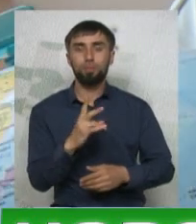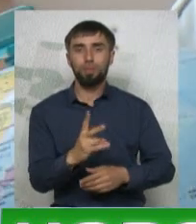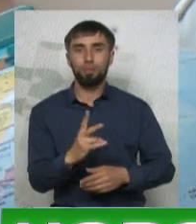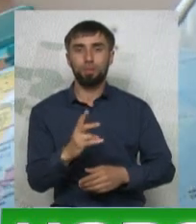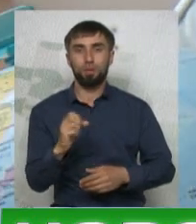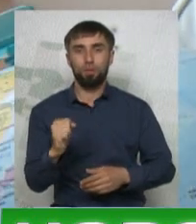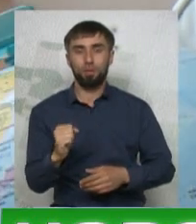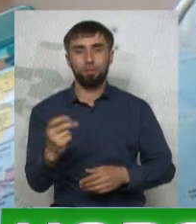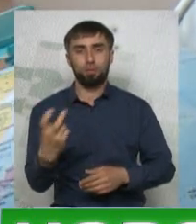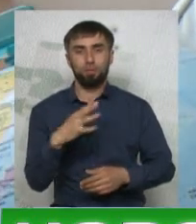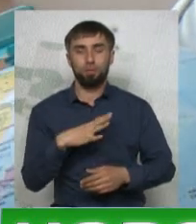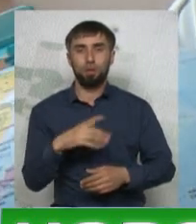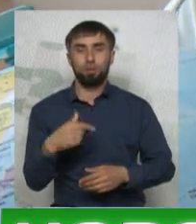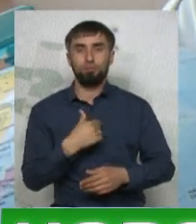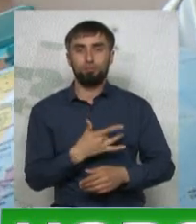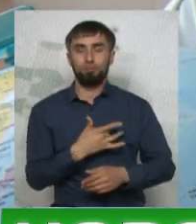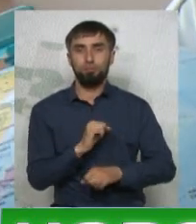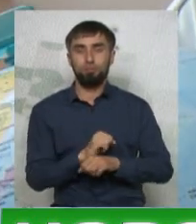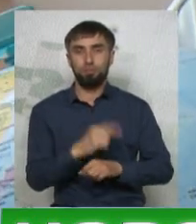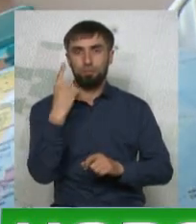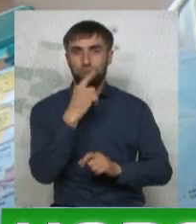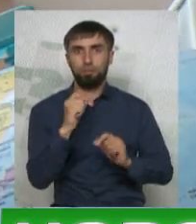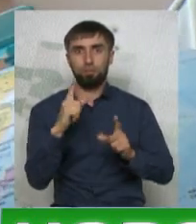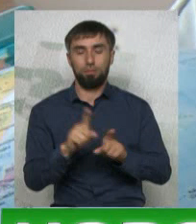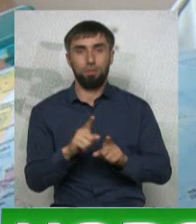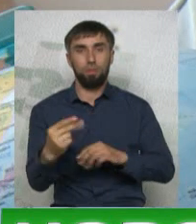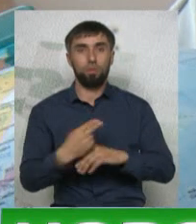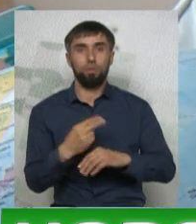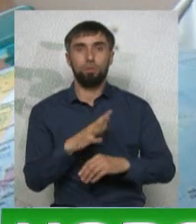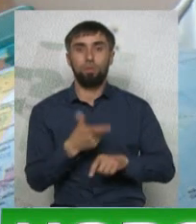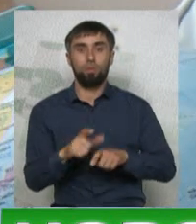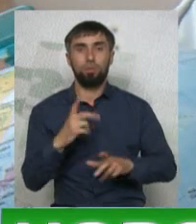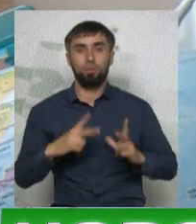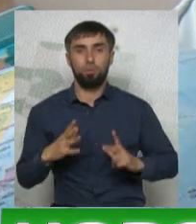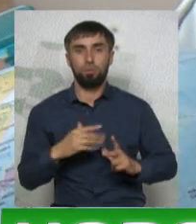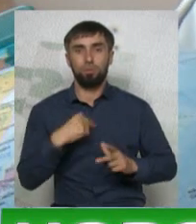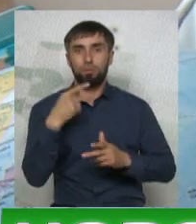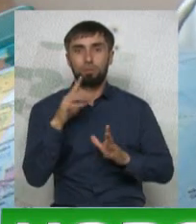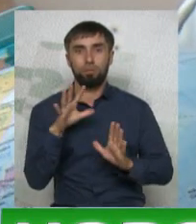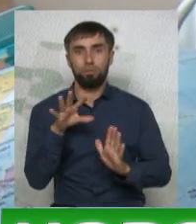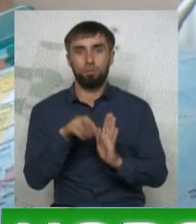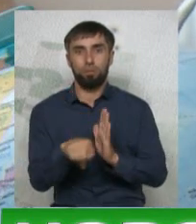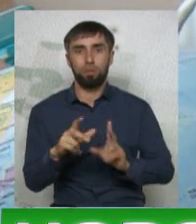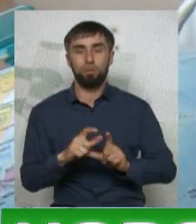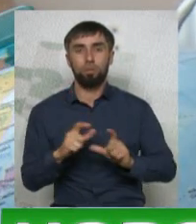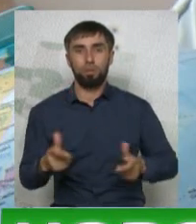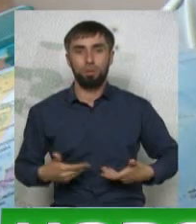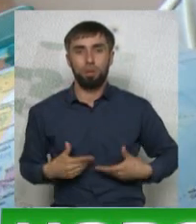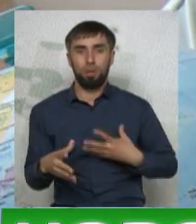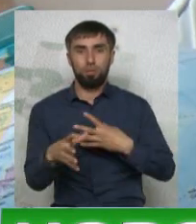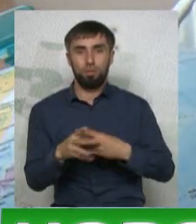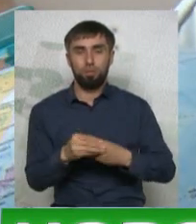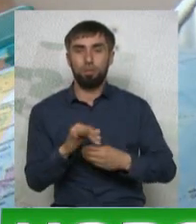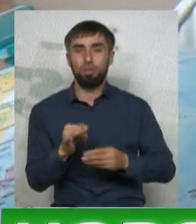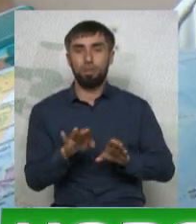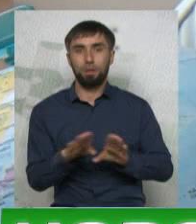сердце замирало, глаза открывались, и мы вот полностью растворялись вот в этой школьной жизни вместе с ней. И